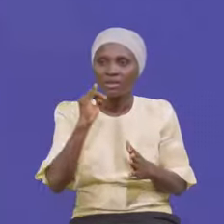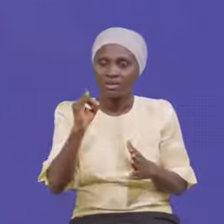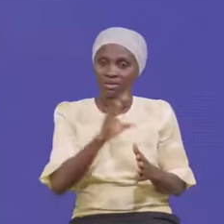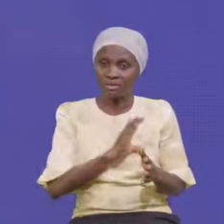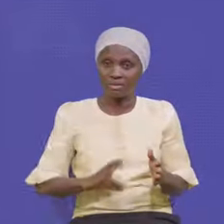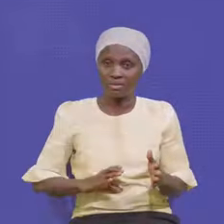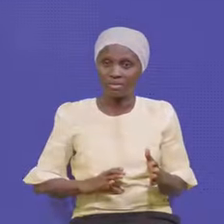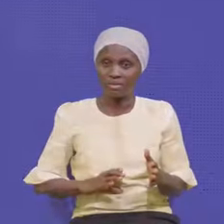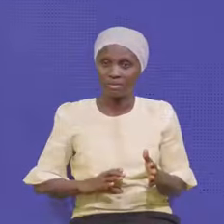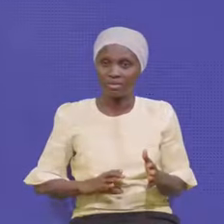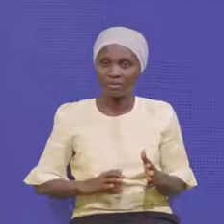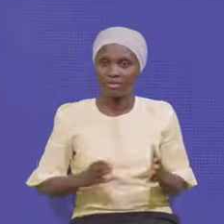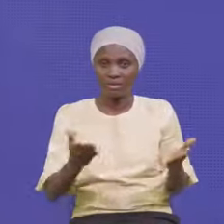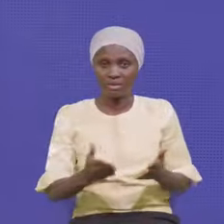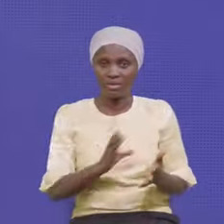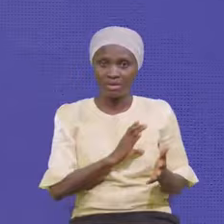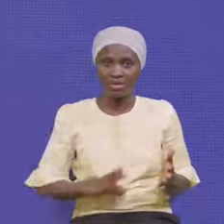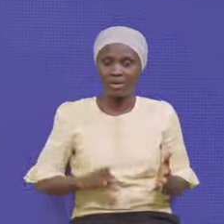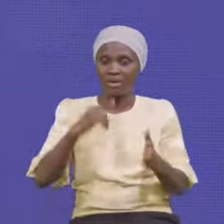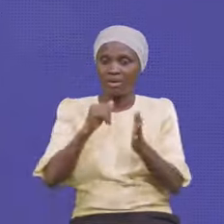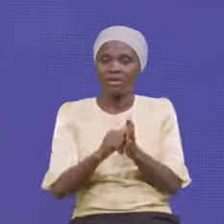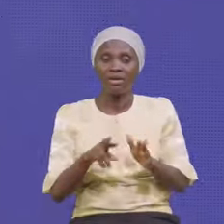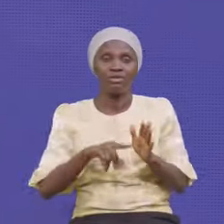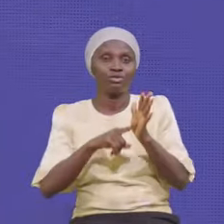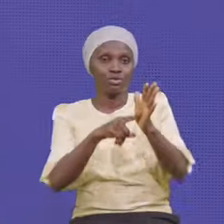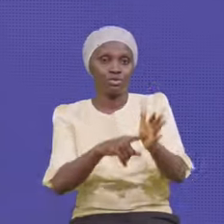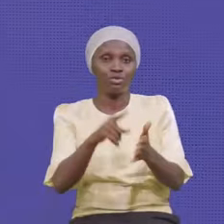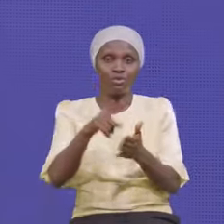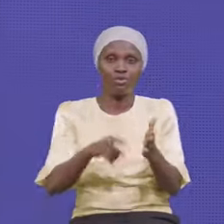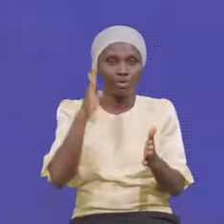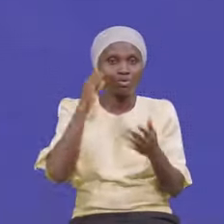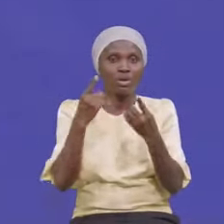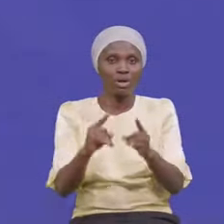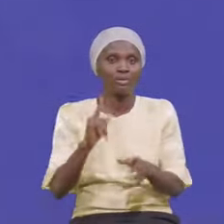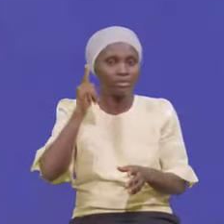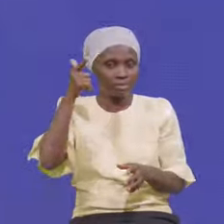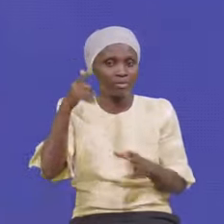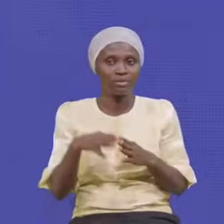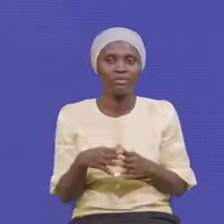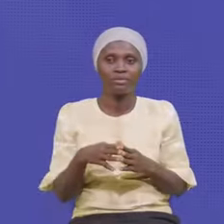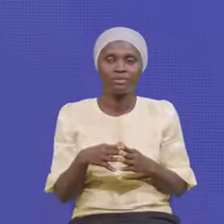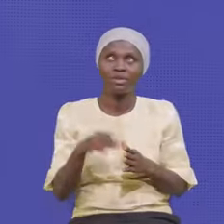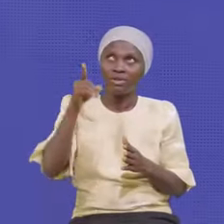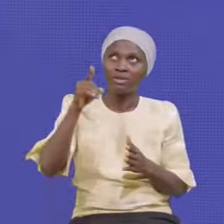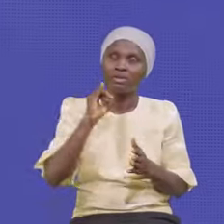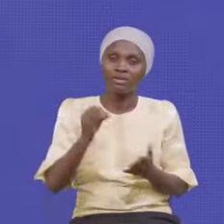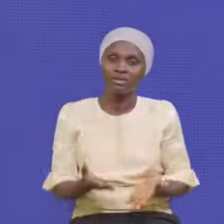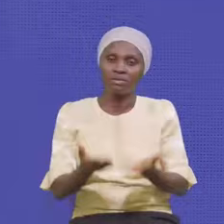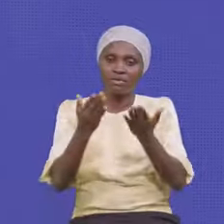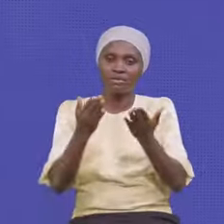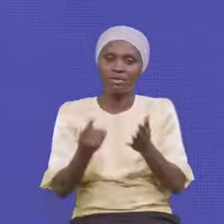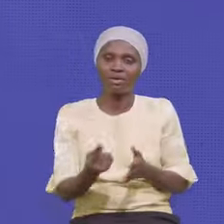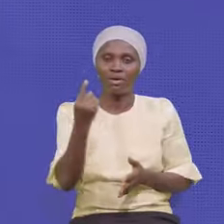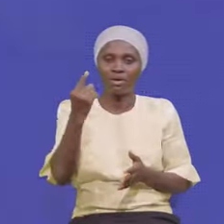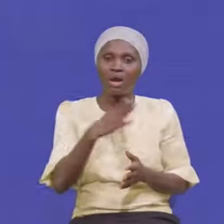క్రీస్తు ఉన్నారు. Himself revealing what will happen. ఆయన స్వయంగా జరగబోయేదాన్ని బయలుపరుస్తున్నాడు. When he is lifted up. ఆయన